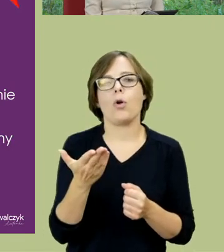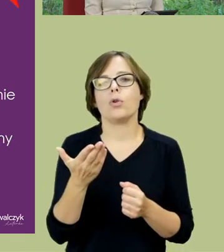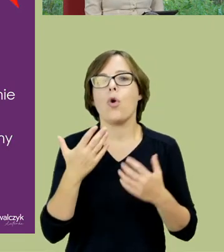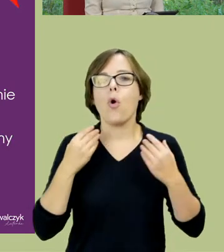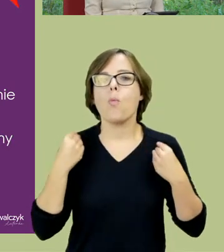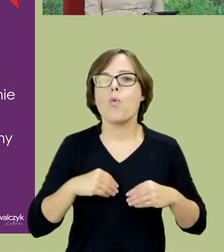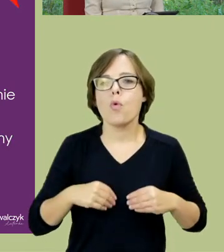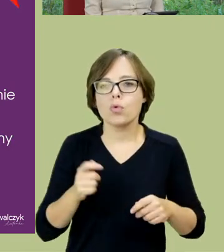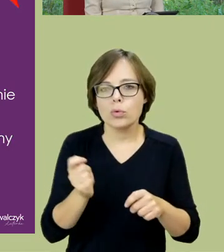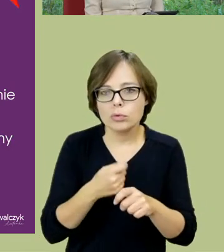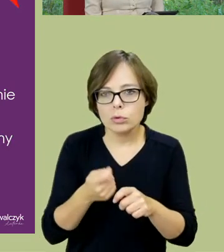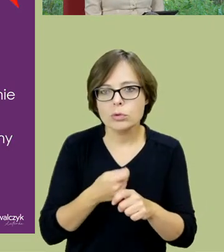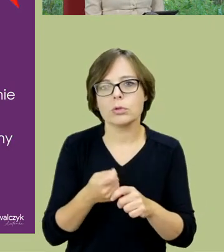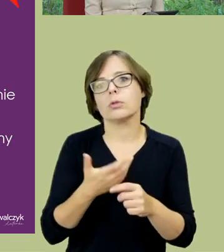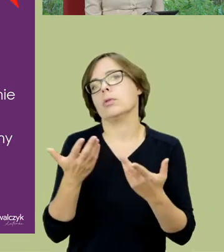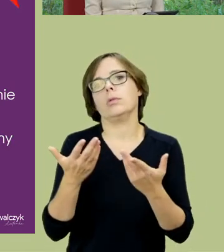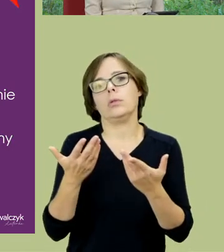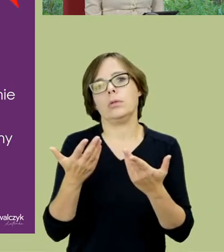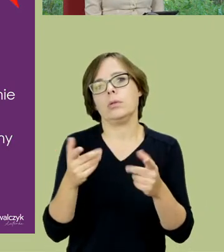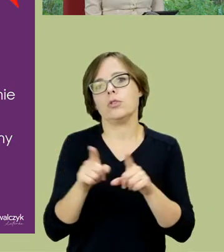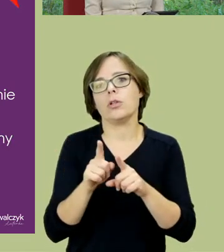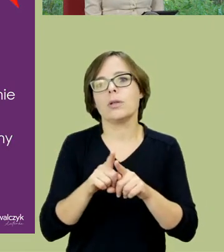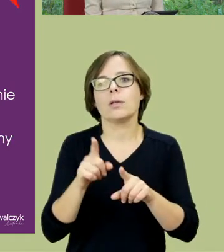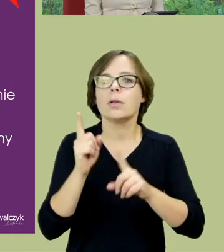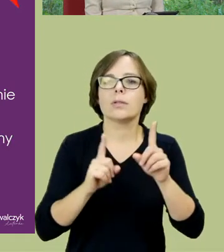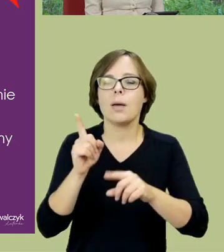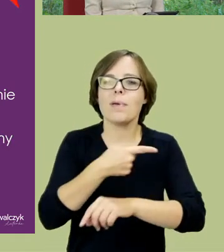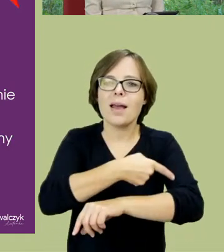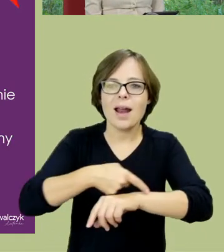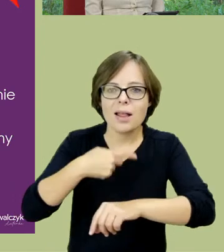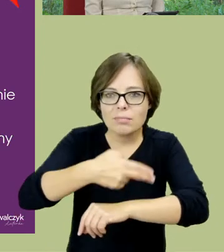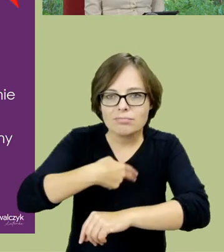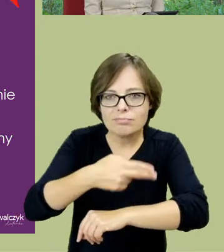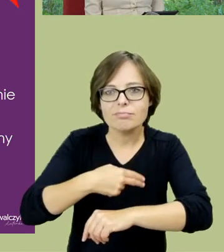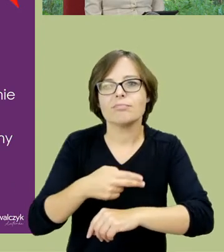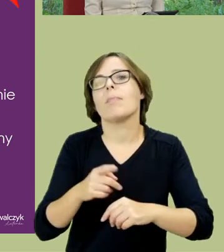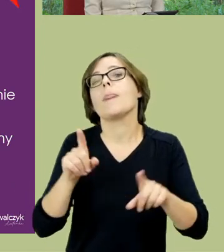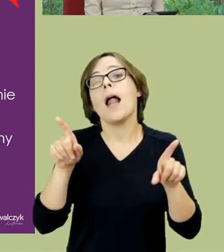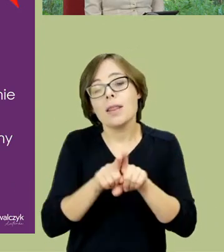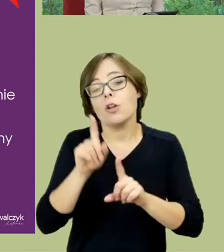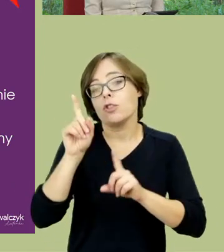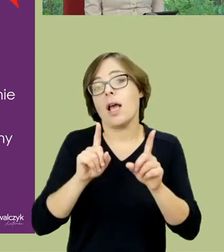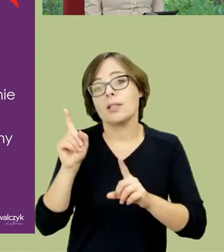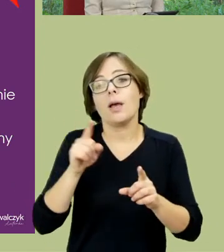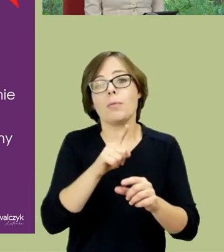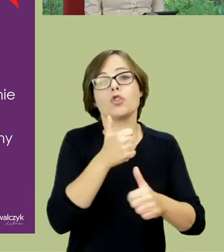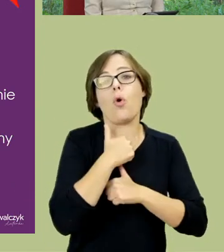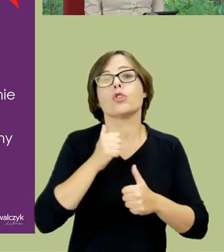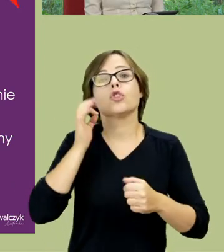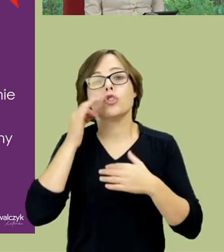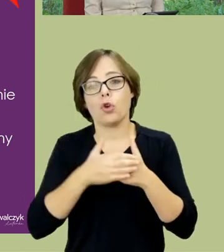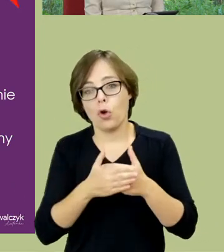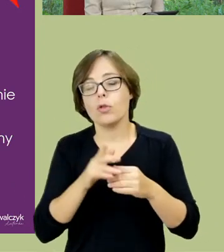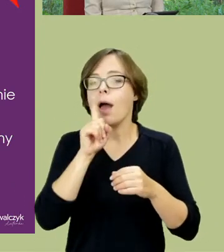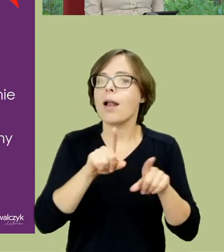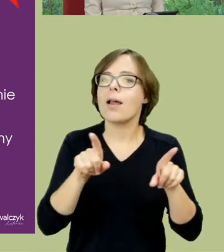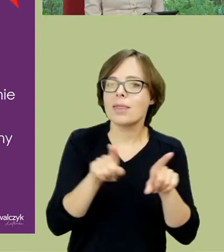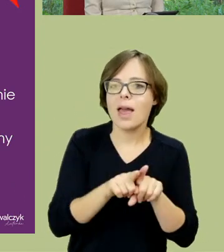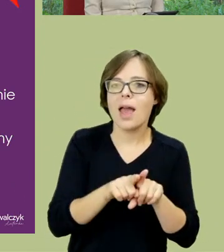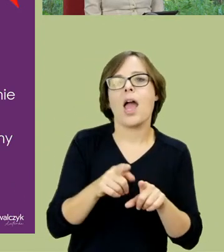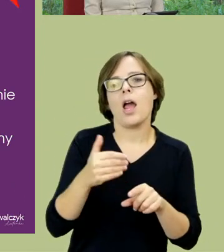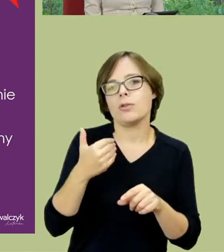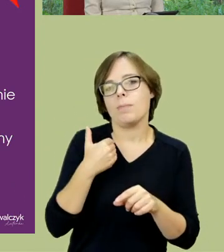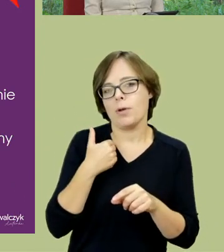były też po prostu żonami żołnierzy, ale ciągnęła się też za nimi fatalna